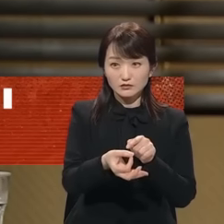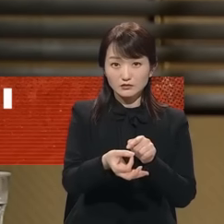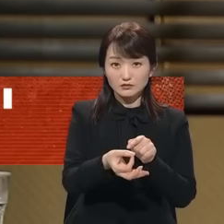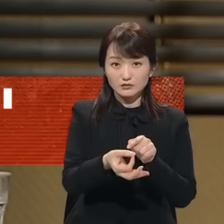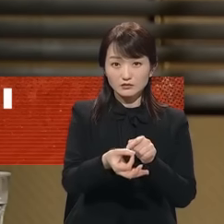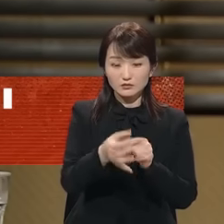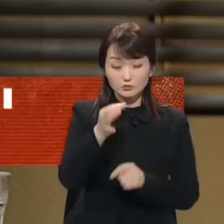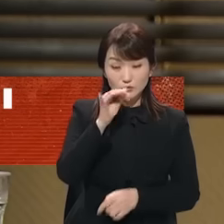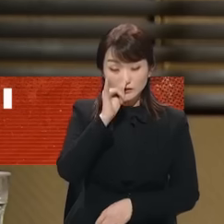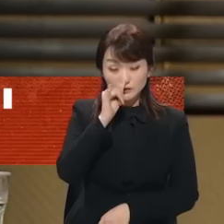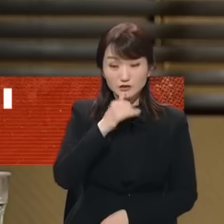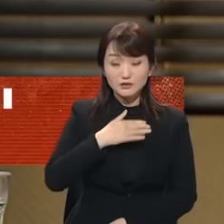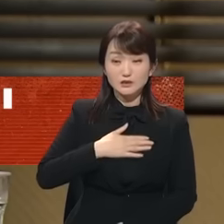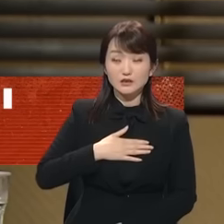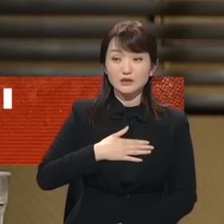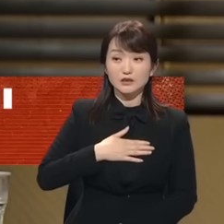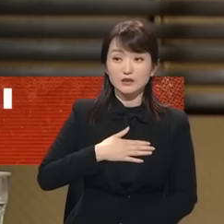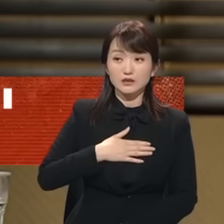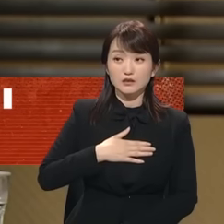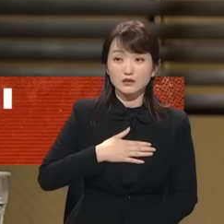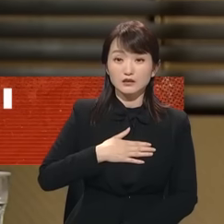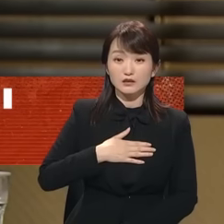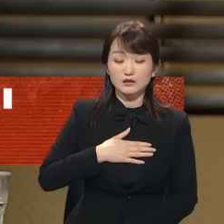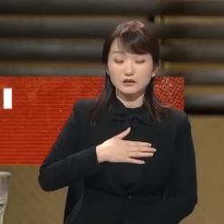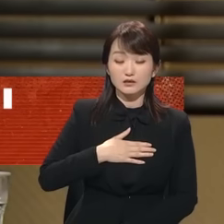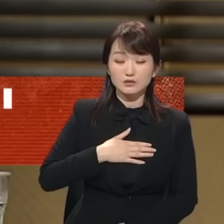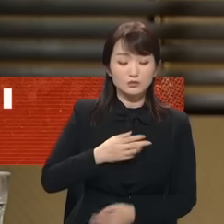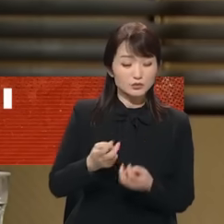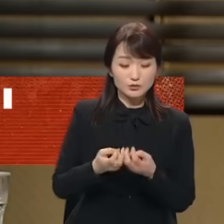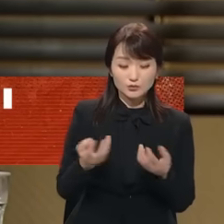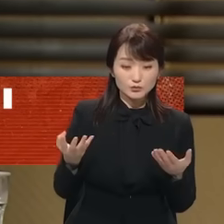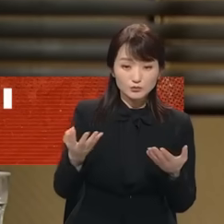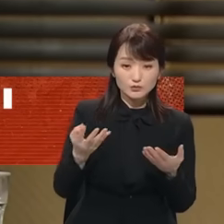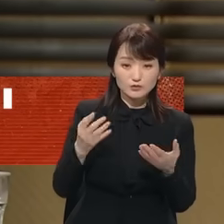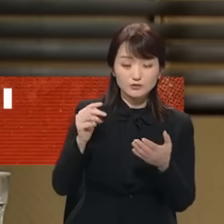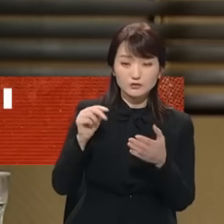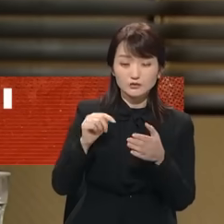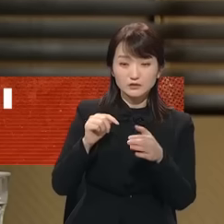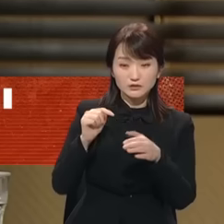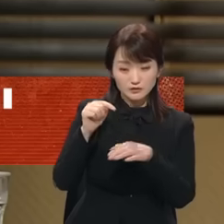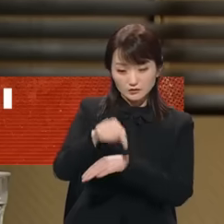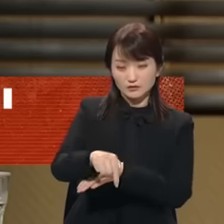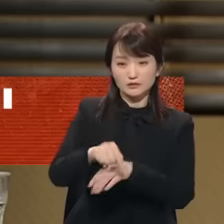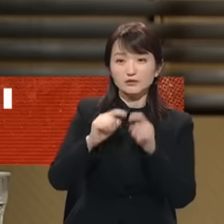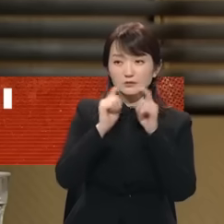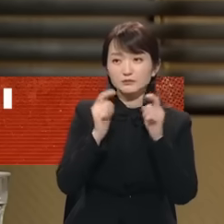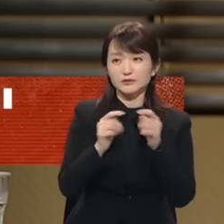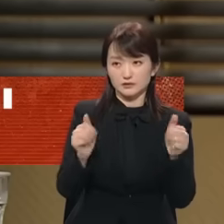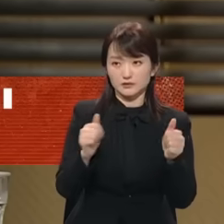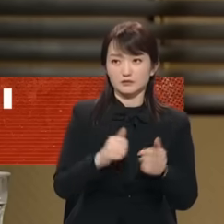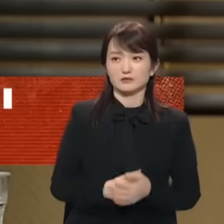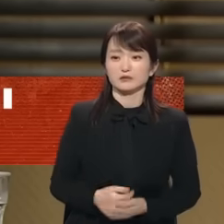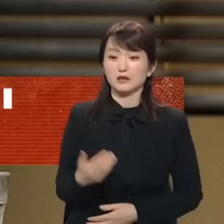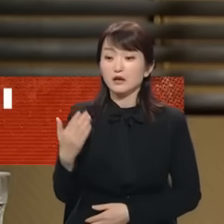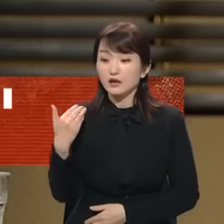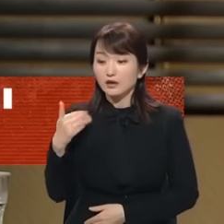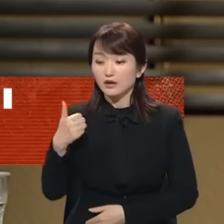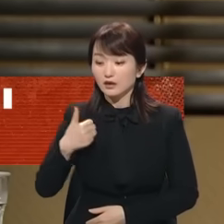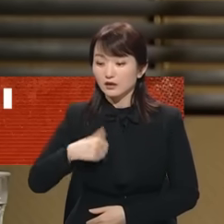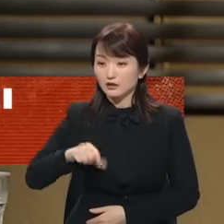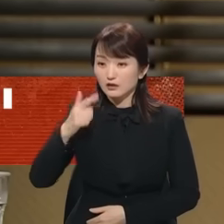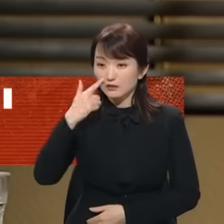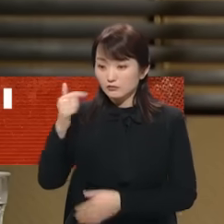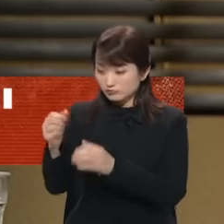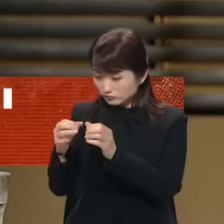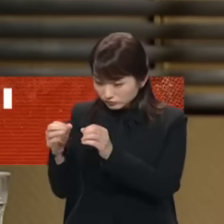돈이 있는 줄 알았는데 없어서 어쩔수 없이 간 거 이거는 민사 그럼 아까 처 보시면 아까 아들과의 대화해서 결제 안 하냐도 안 해도 된다